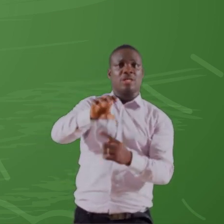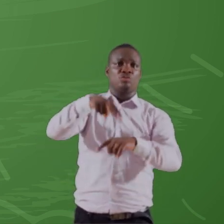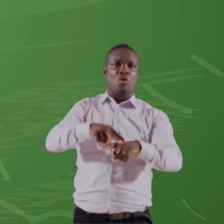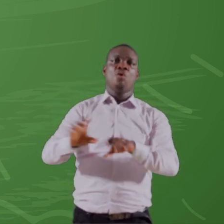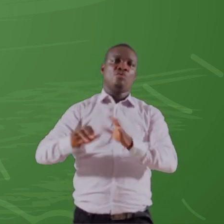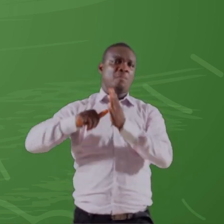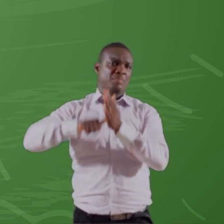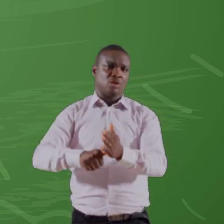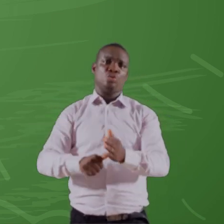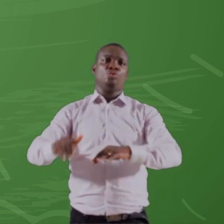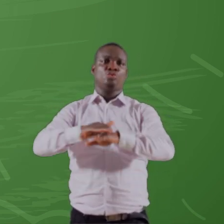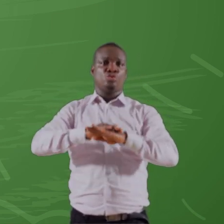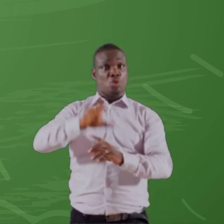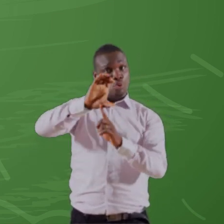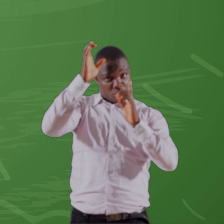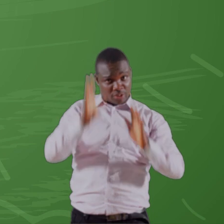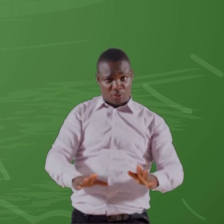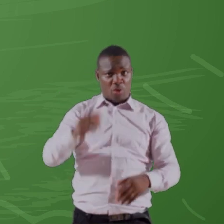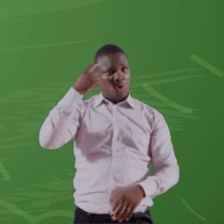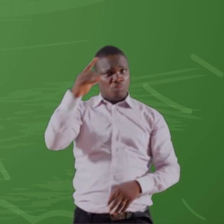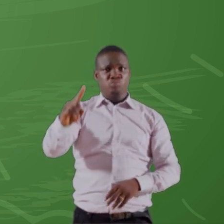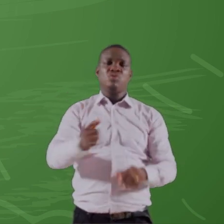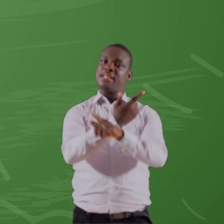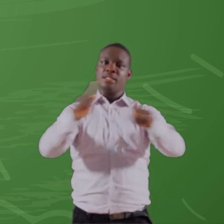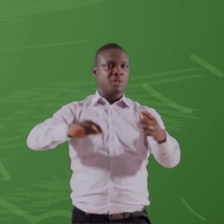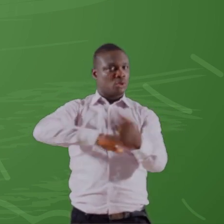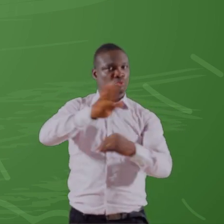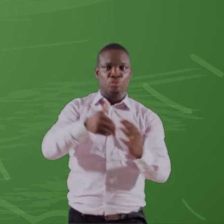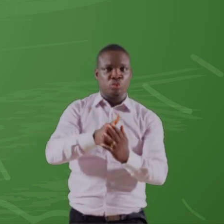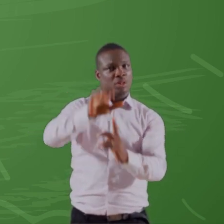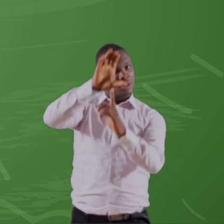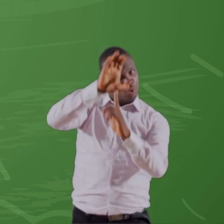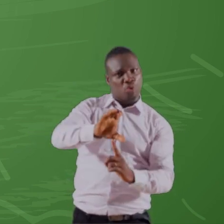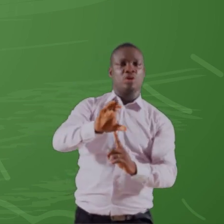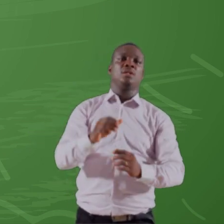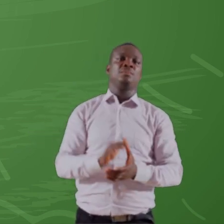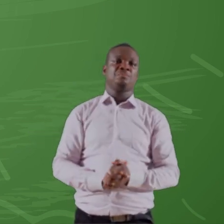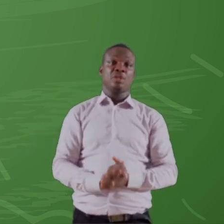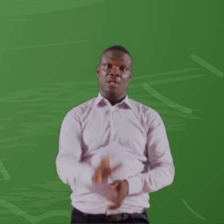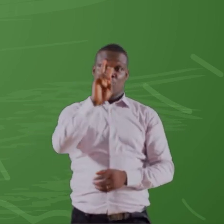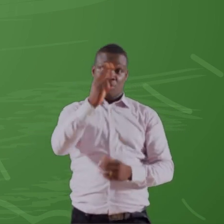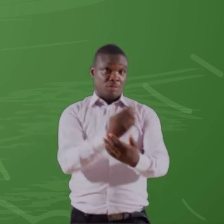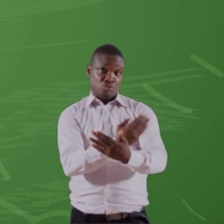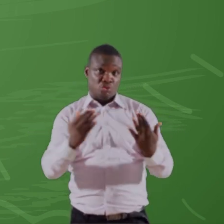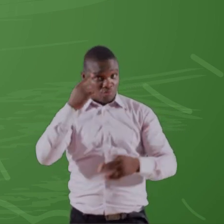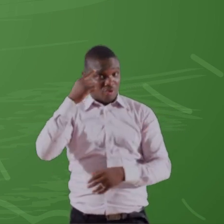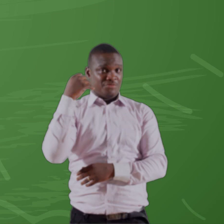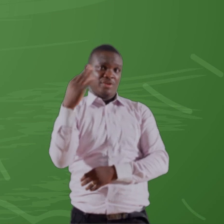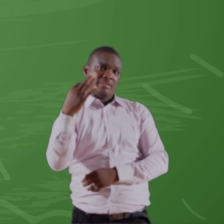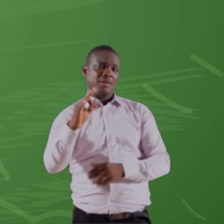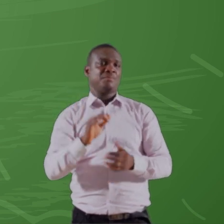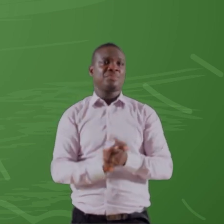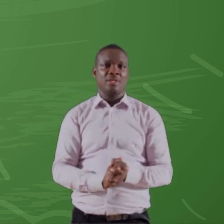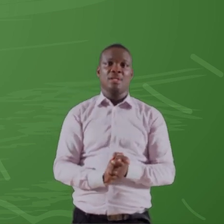pression sur les puissances coloniales pour leur demander de libérer les colonies. Deuxième élément difficile pour la France pendant cette